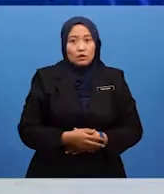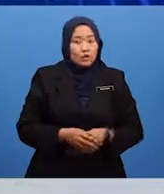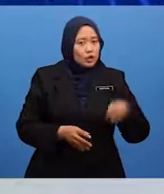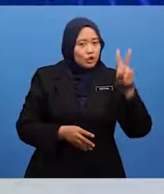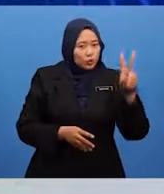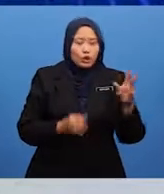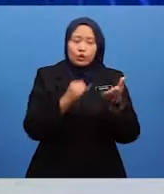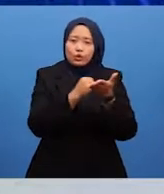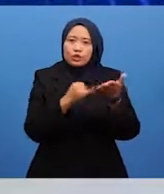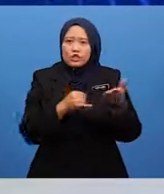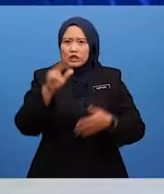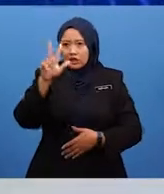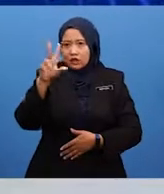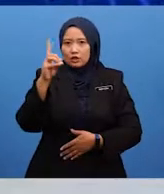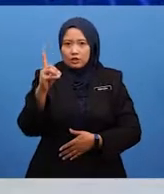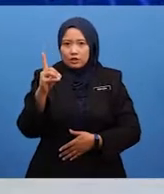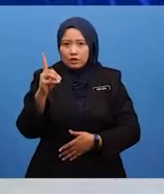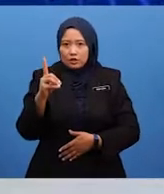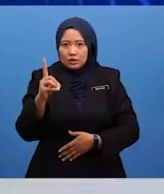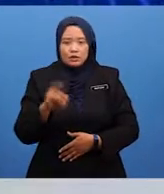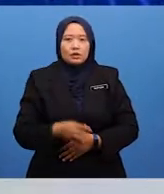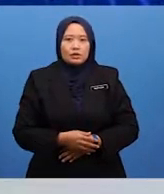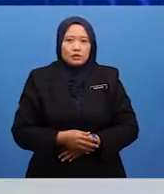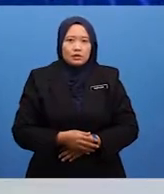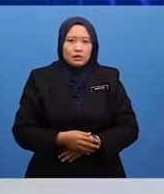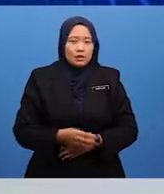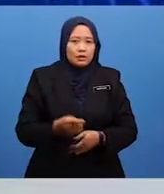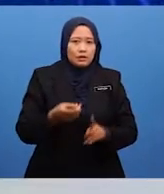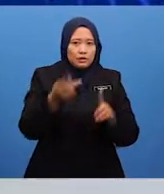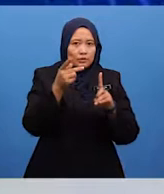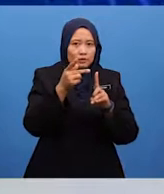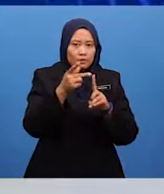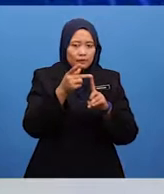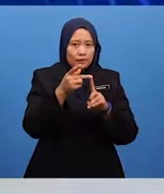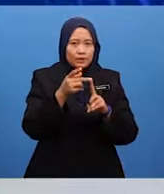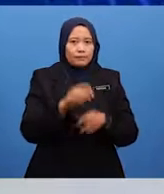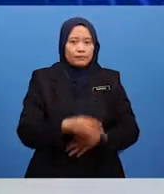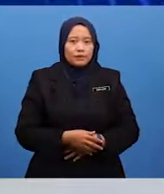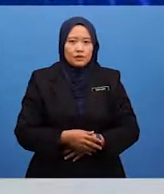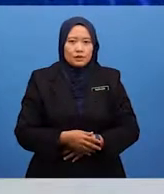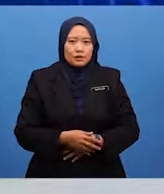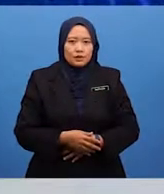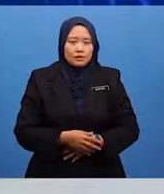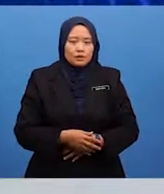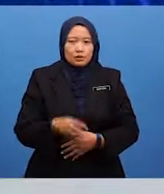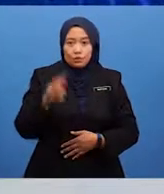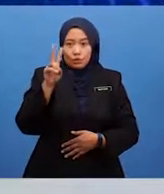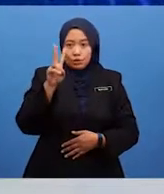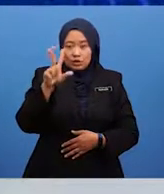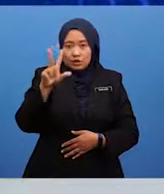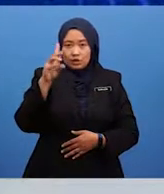dimensi oke kepada juga dimensi berskala lukisan objek tiga dimensi ini